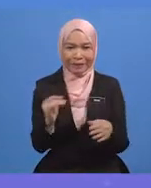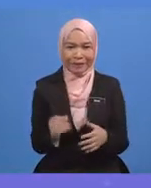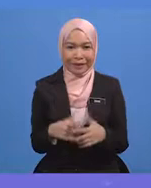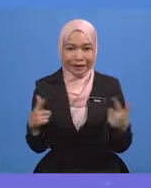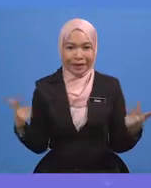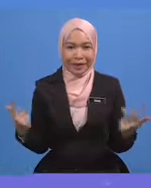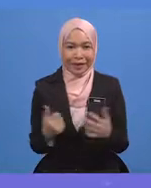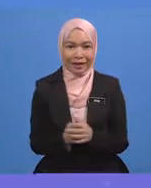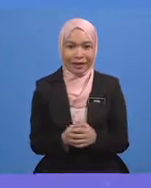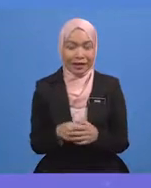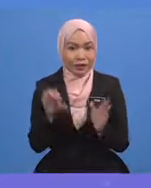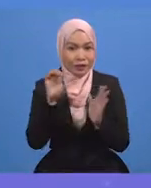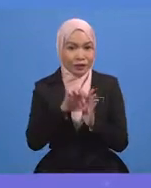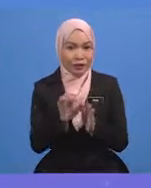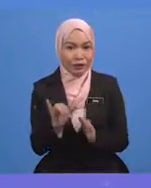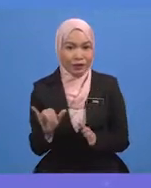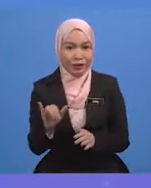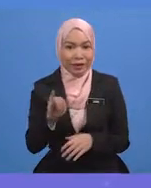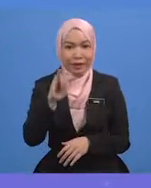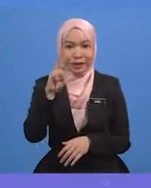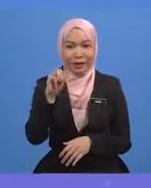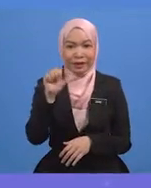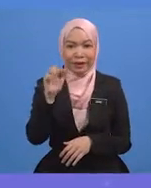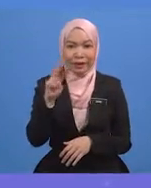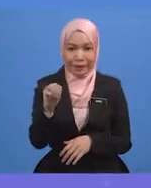Sebagai contoh, Imam Al-Bukhari